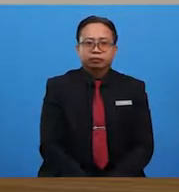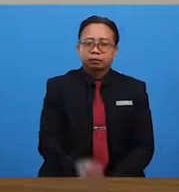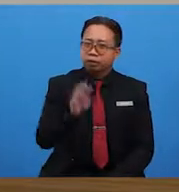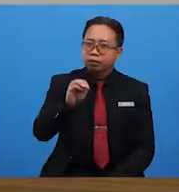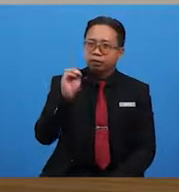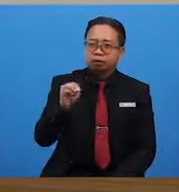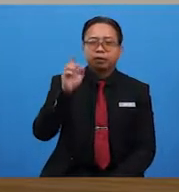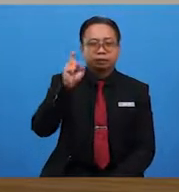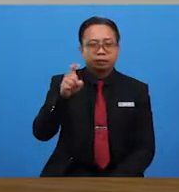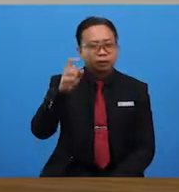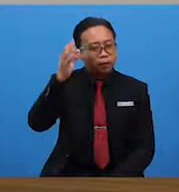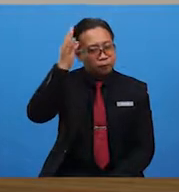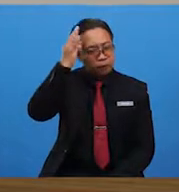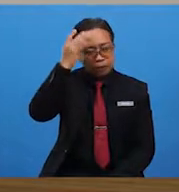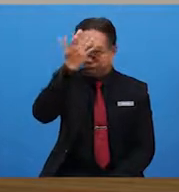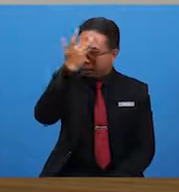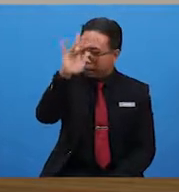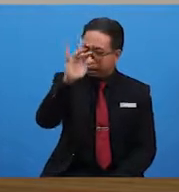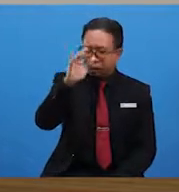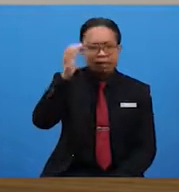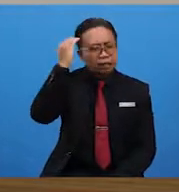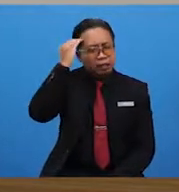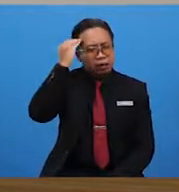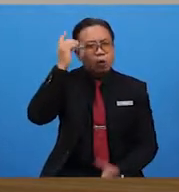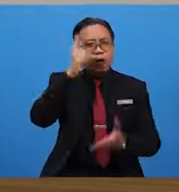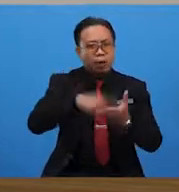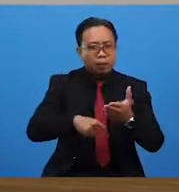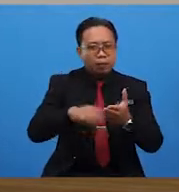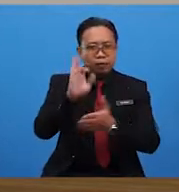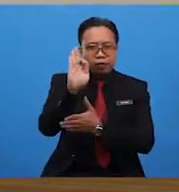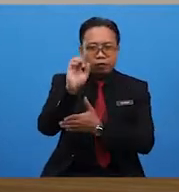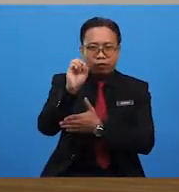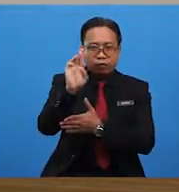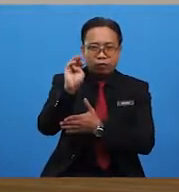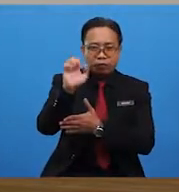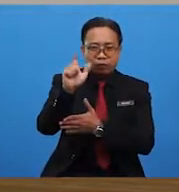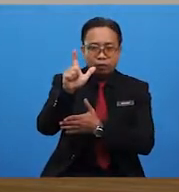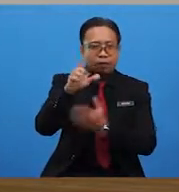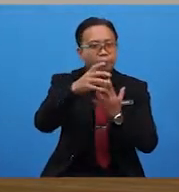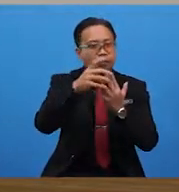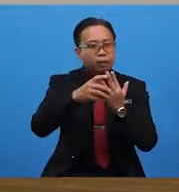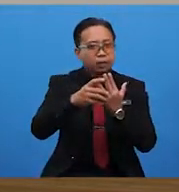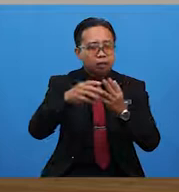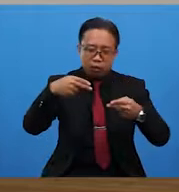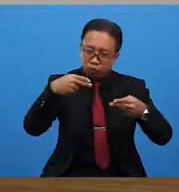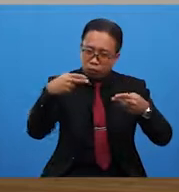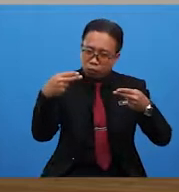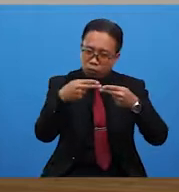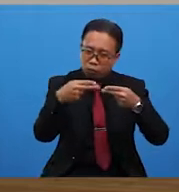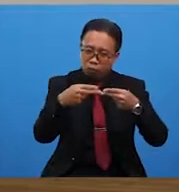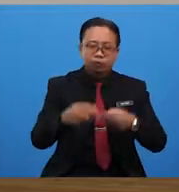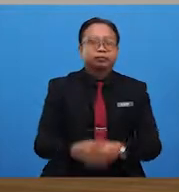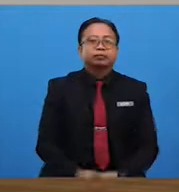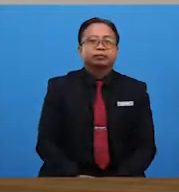pelajar perlu bijak menentukan pendekatan aspek formal yang dipilih dan menghubungkan Yin elemen